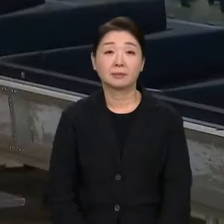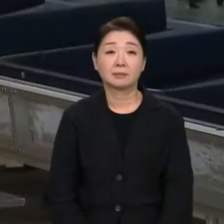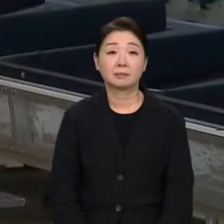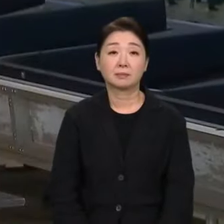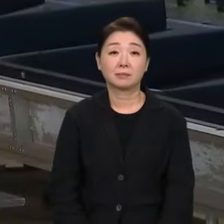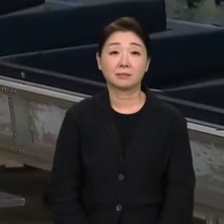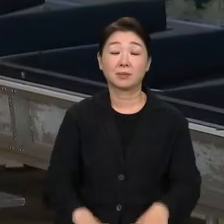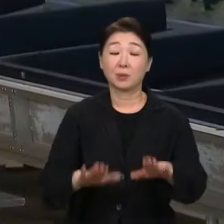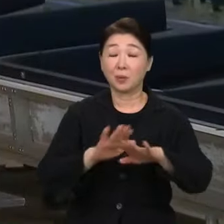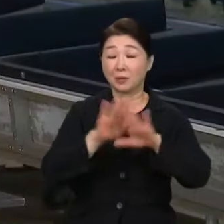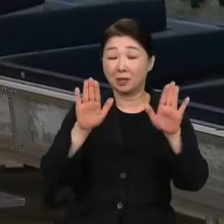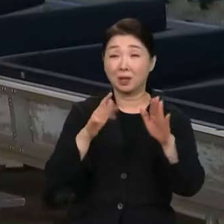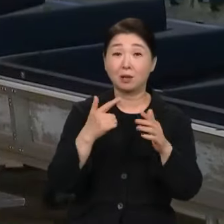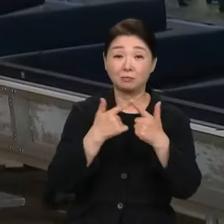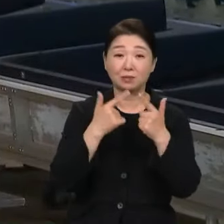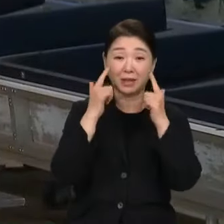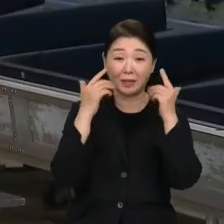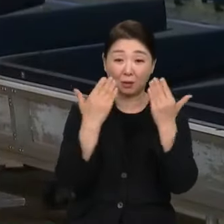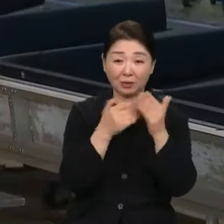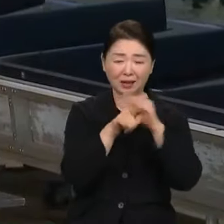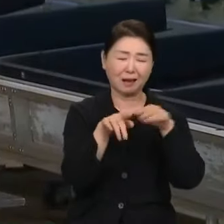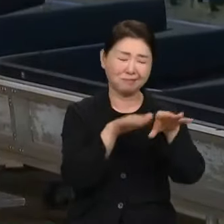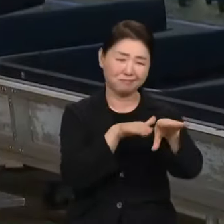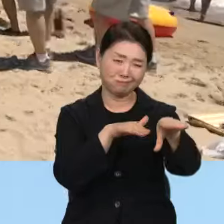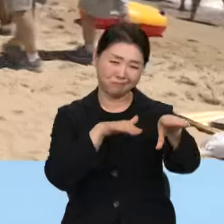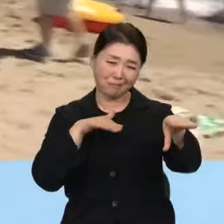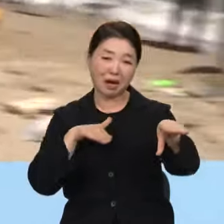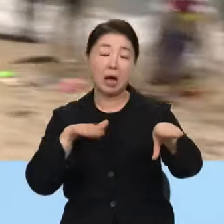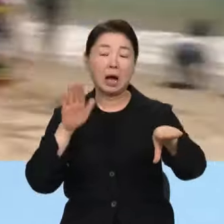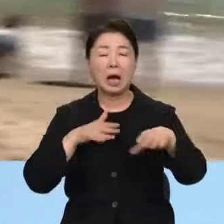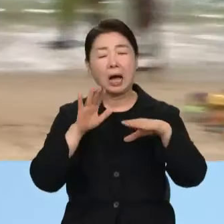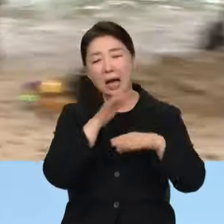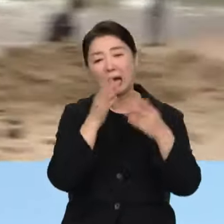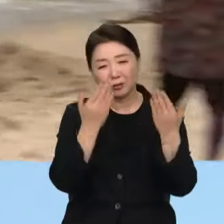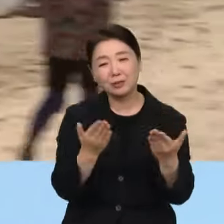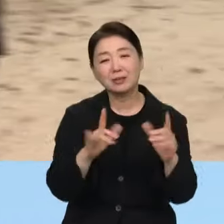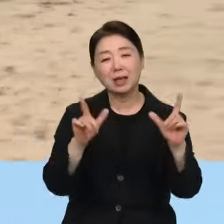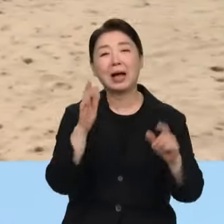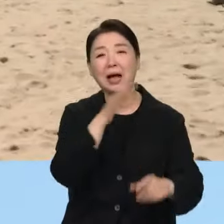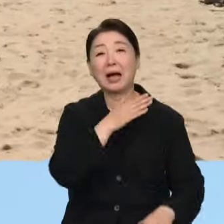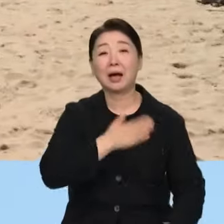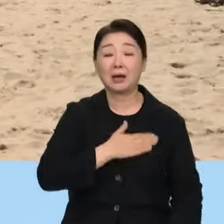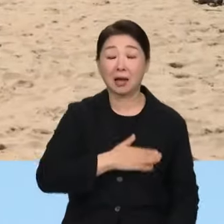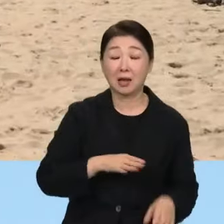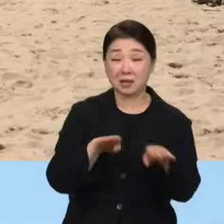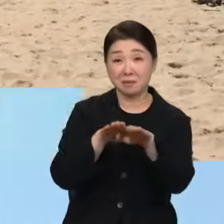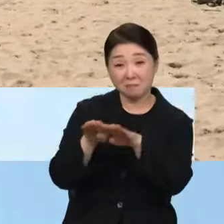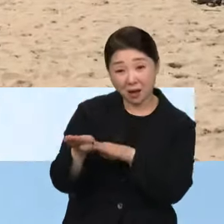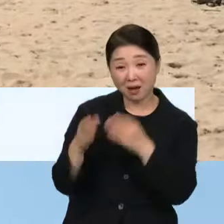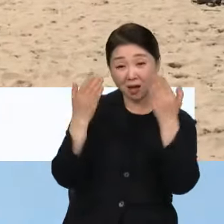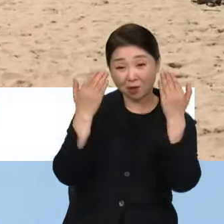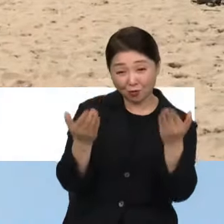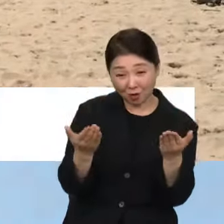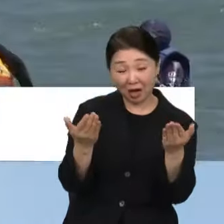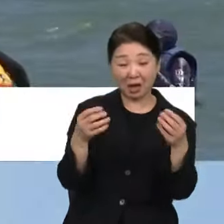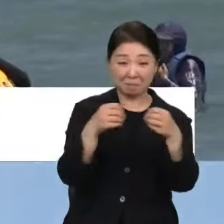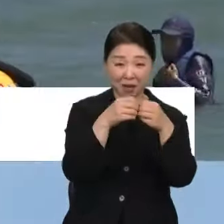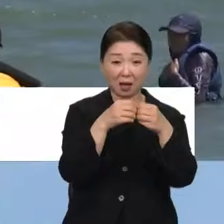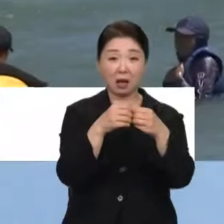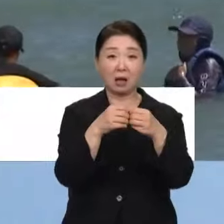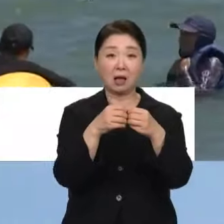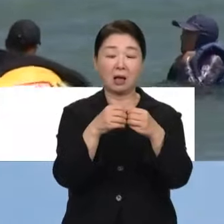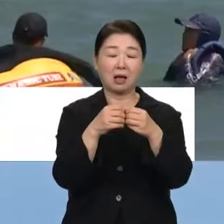네, 오늘날 부산 해운대 가는 길이 꽉 막혀서 휴가철이구나 실감했습니다. 방학과 휴가가 겹친 이번 주 피서객이